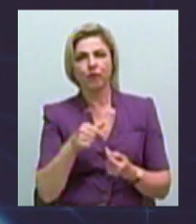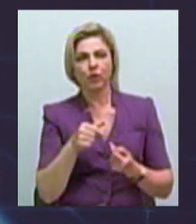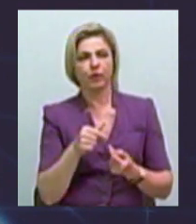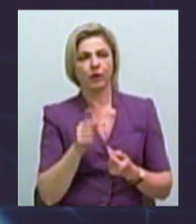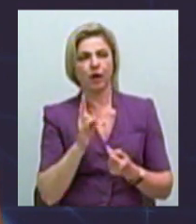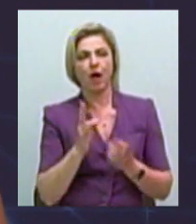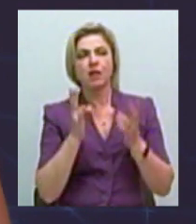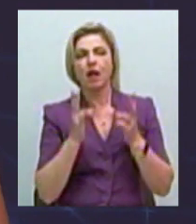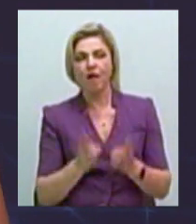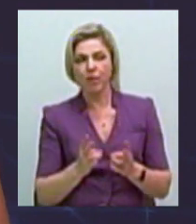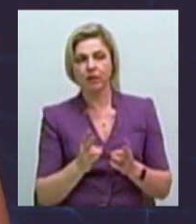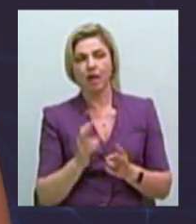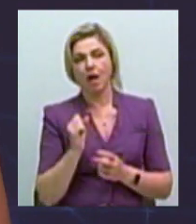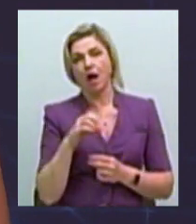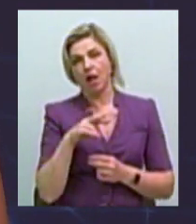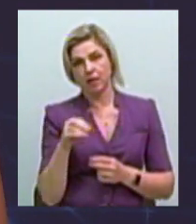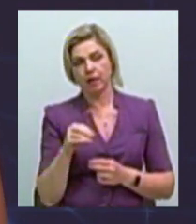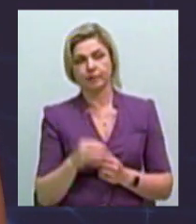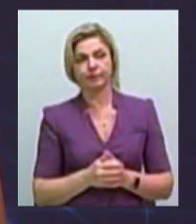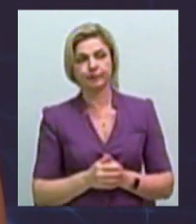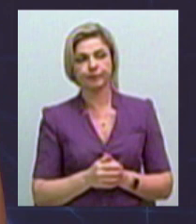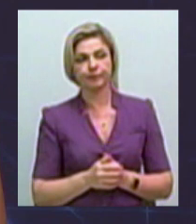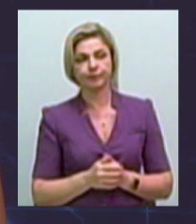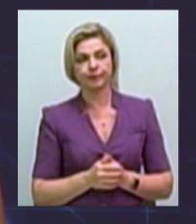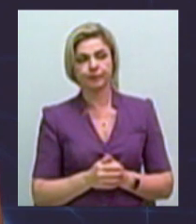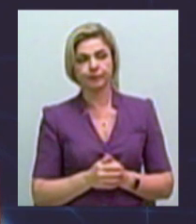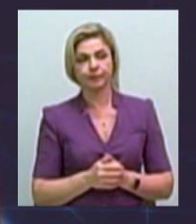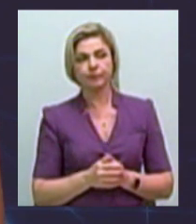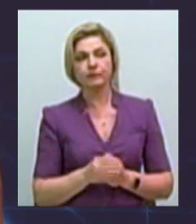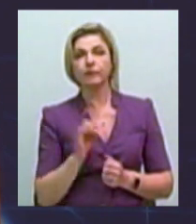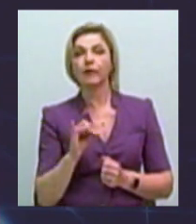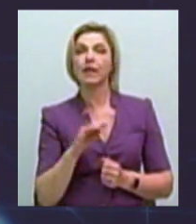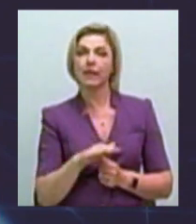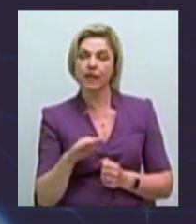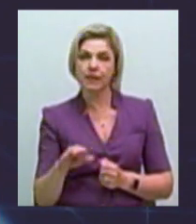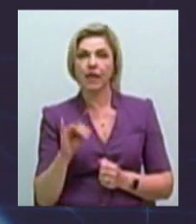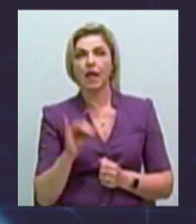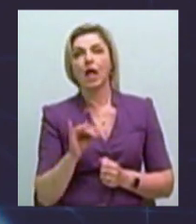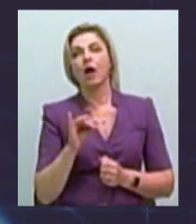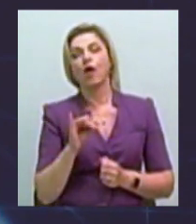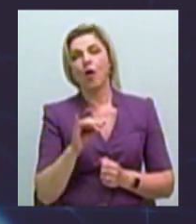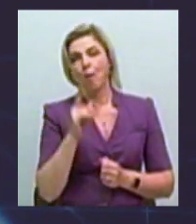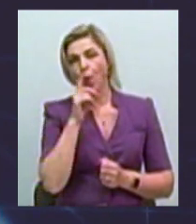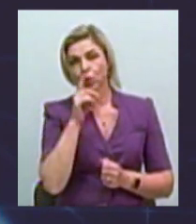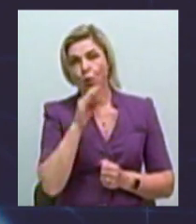глибокого травматизму. Але, як я вже зазначала, що і діти, і підлітки, і дорослі в будь-якому віці